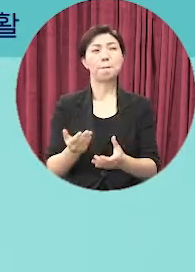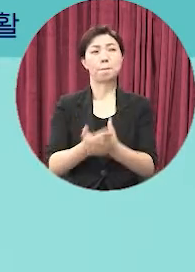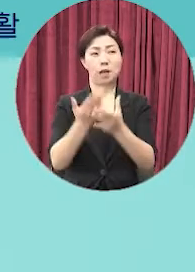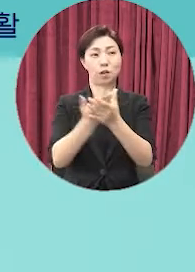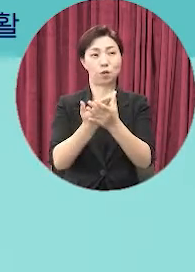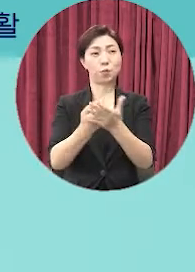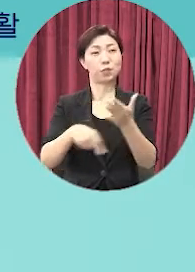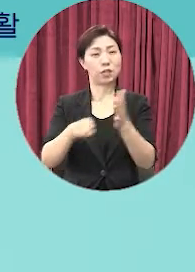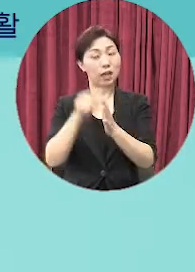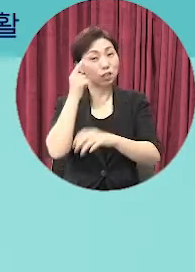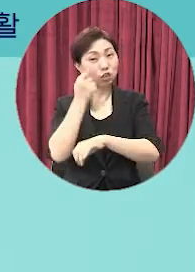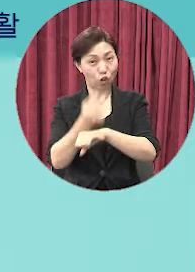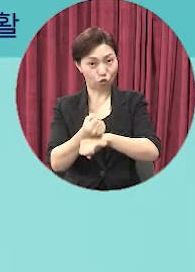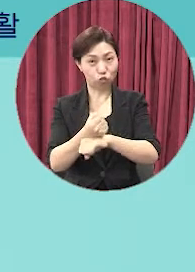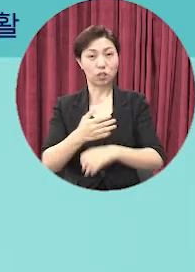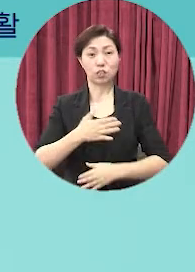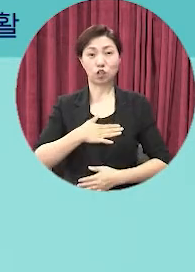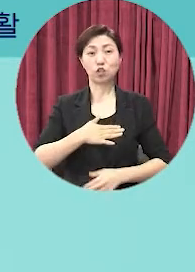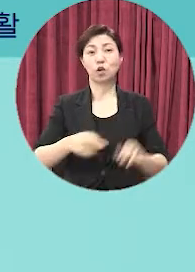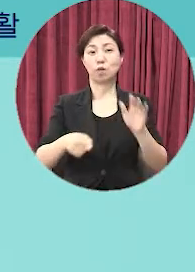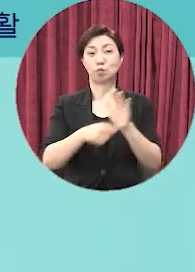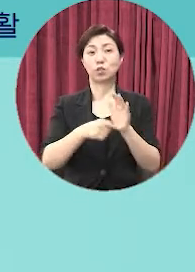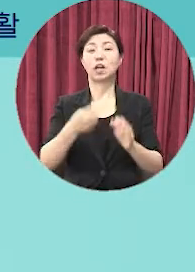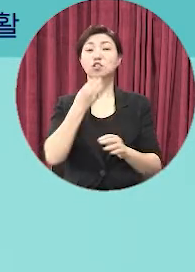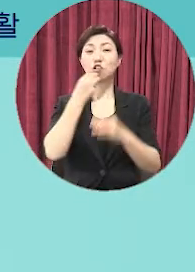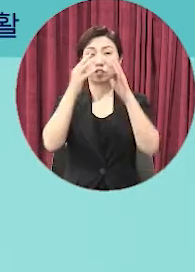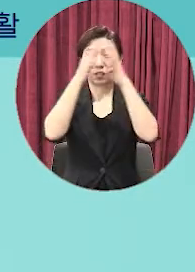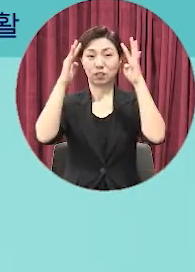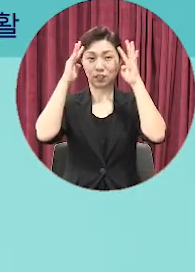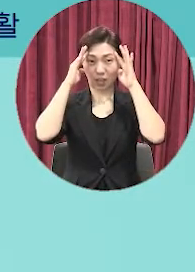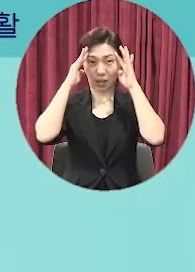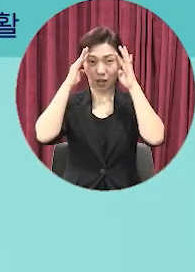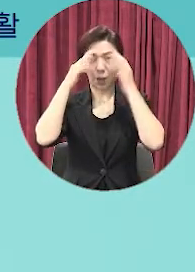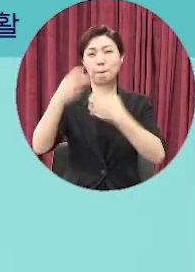저는 분당 서울대학교병원의 재활학과의 임재영입니다.